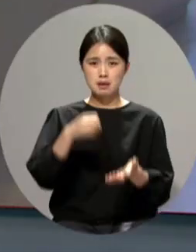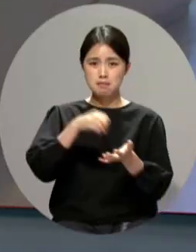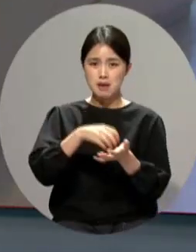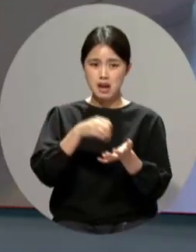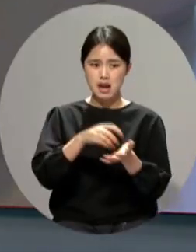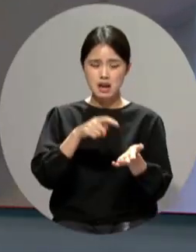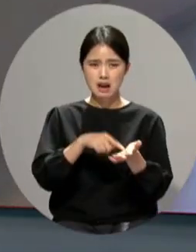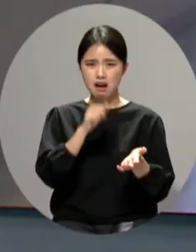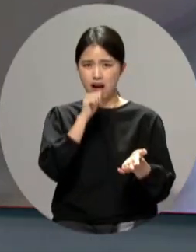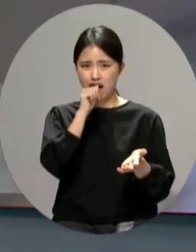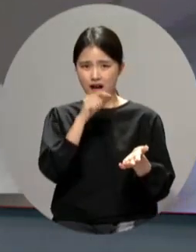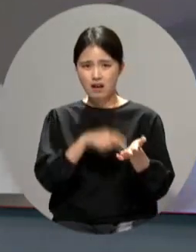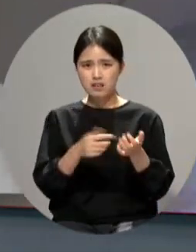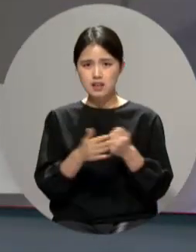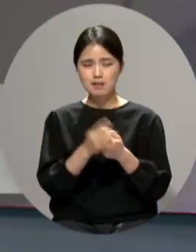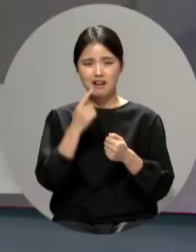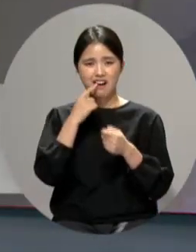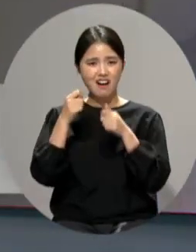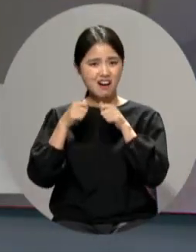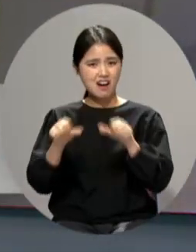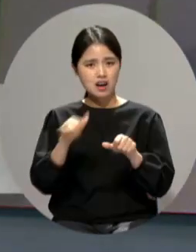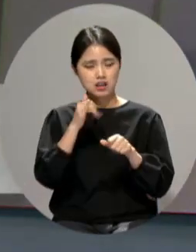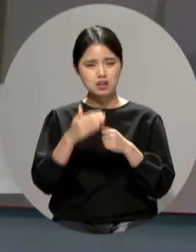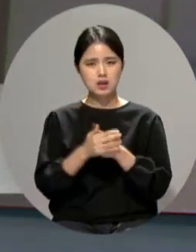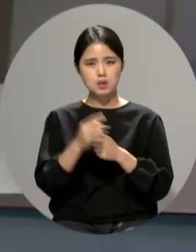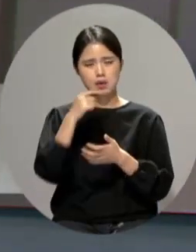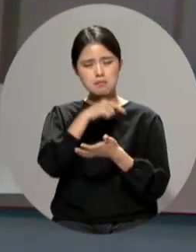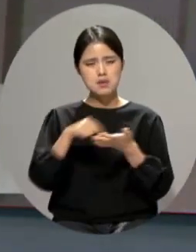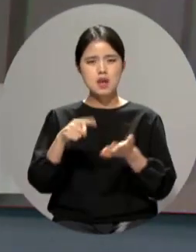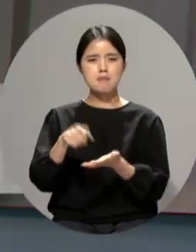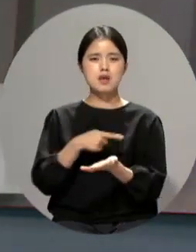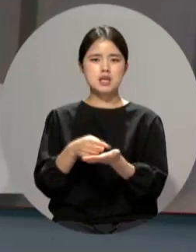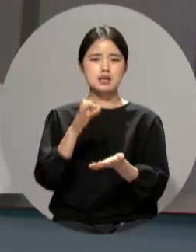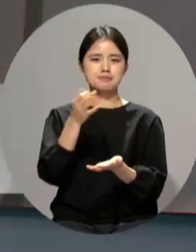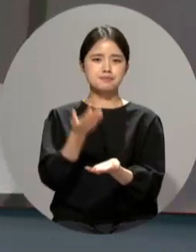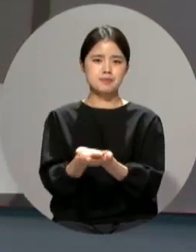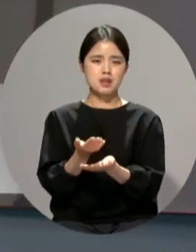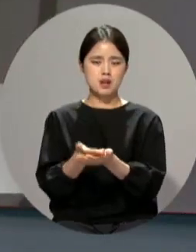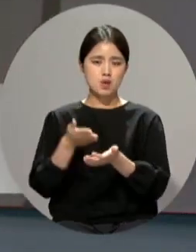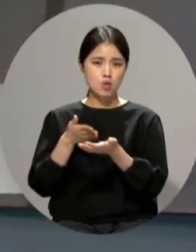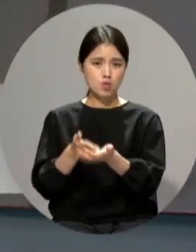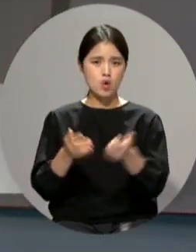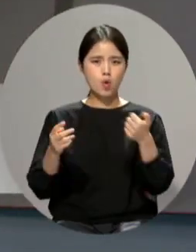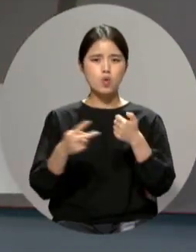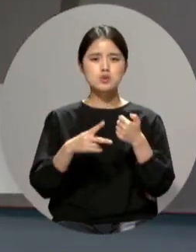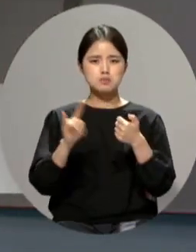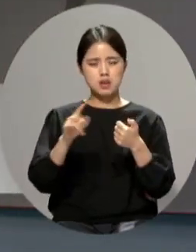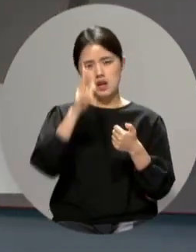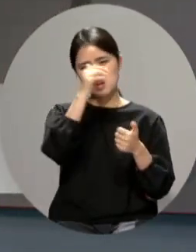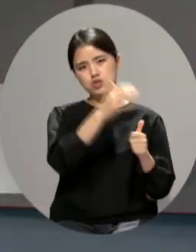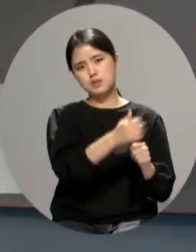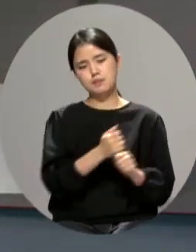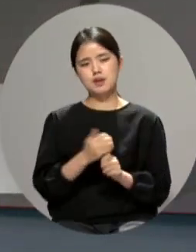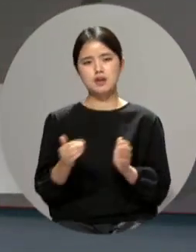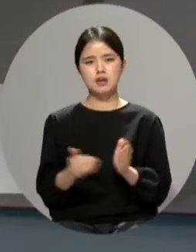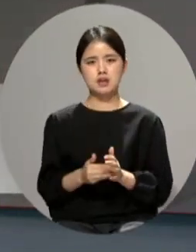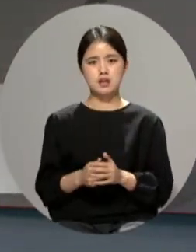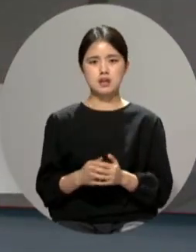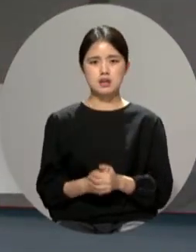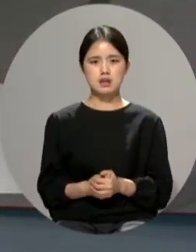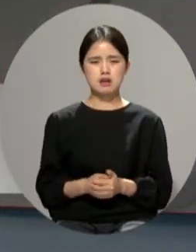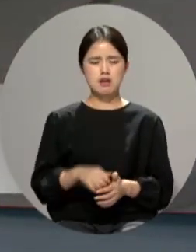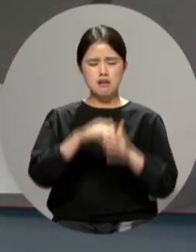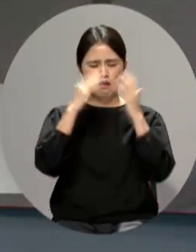빵에서 나온 금속 이물질에 치아를 다쳤다며 피해를 호소하고 배상금을 요구한 50대가 경찰에 붙잡혔습니다.